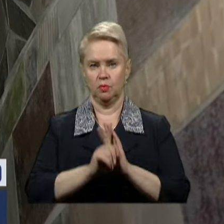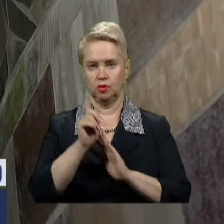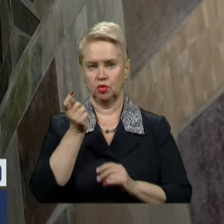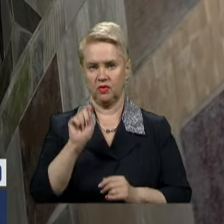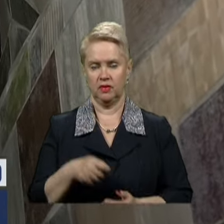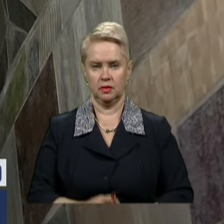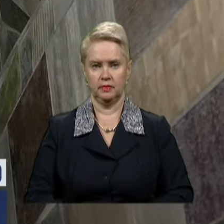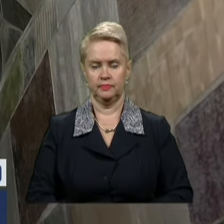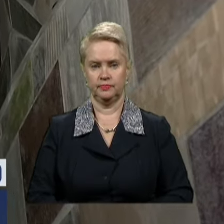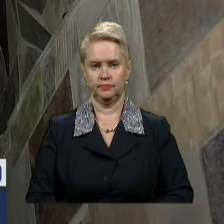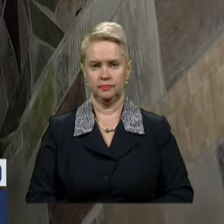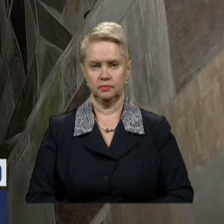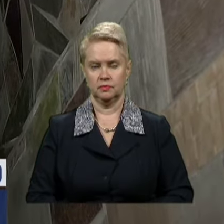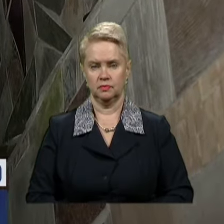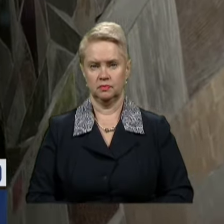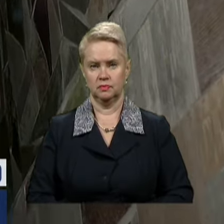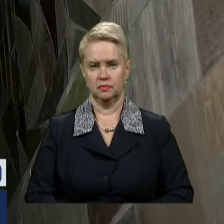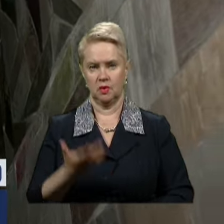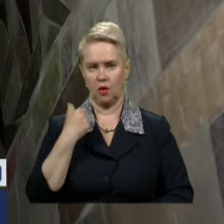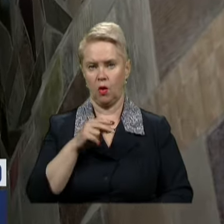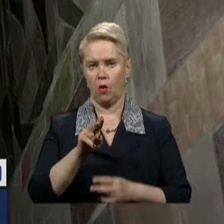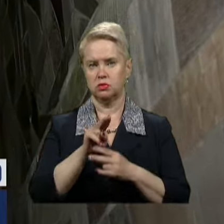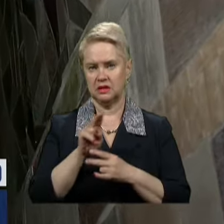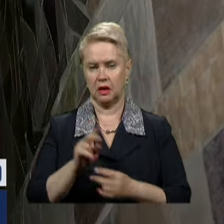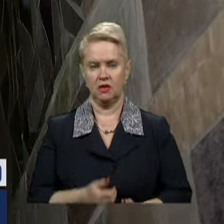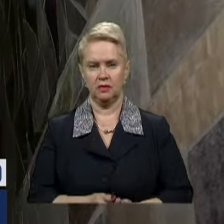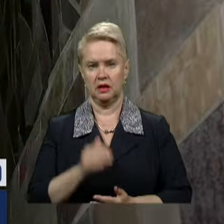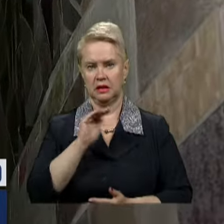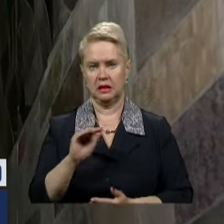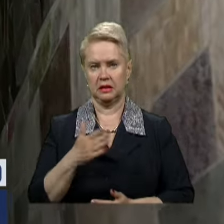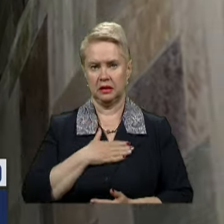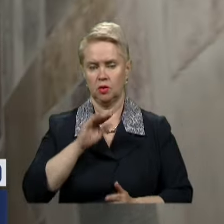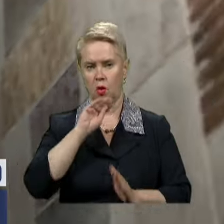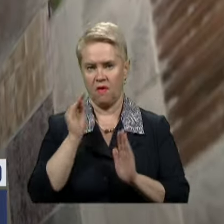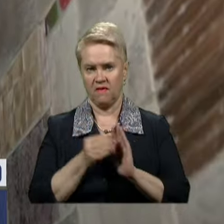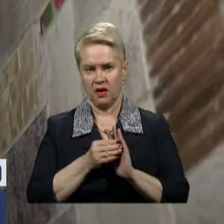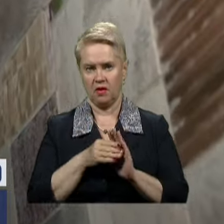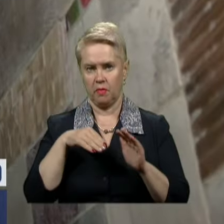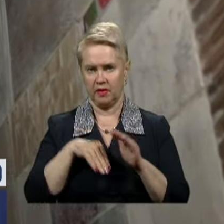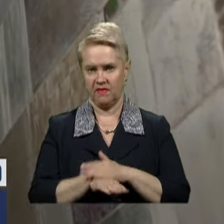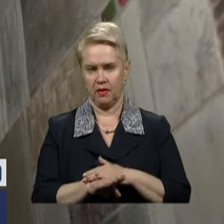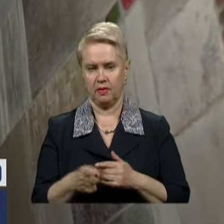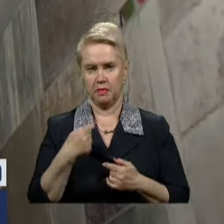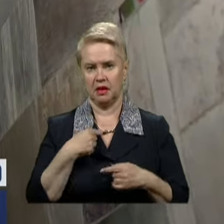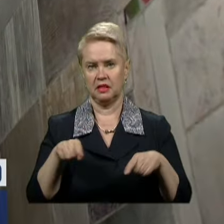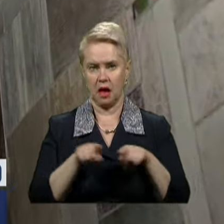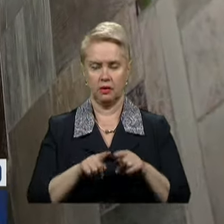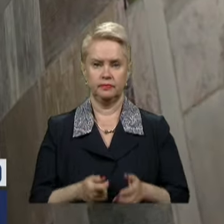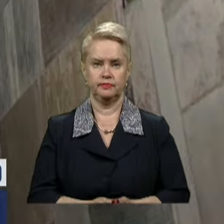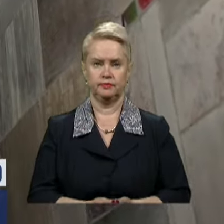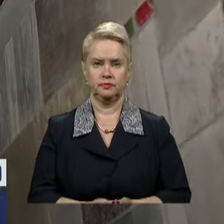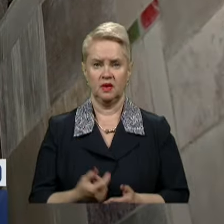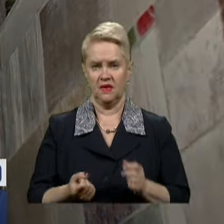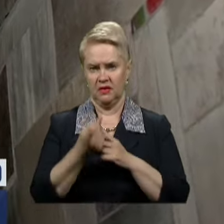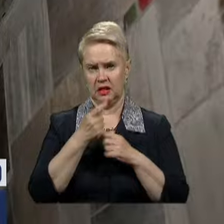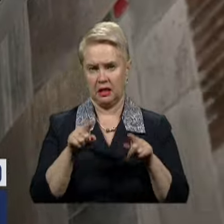війни, коли обстрілювали, діти наші ховалися в підвалі, і ми також. І